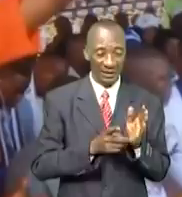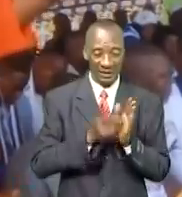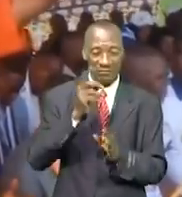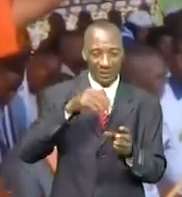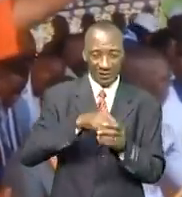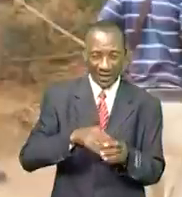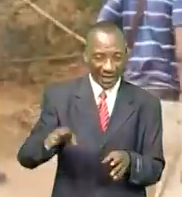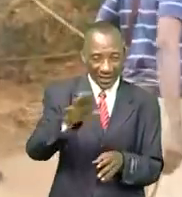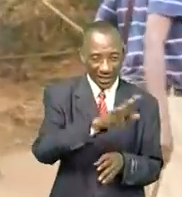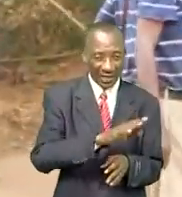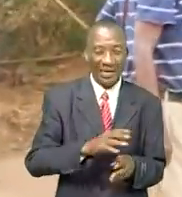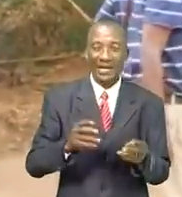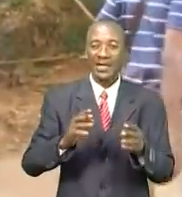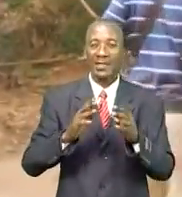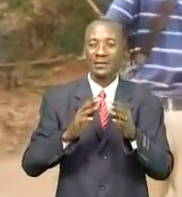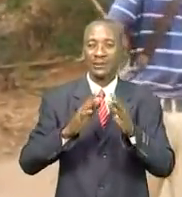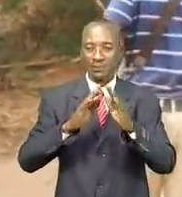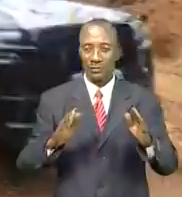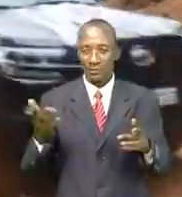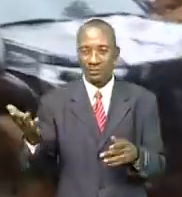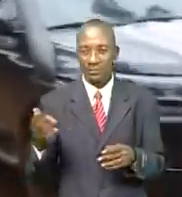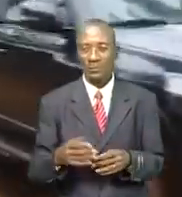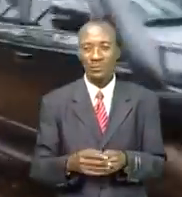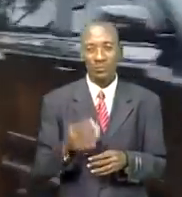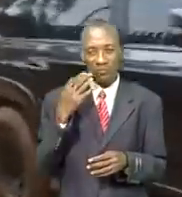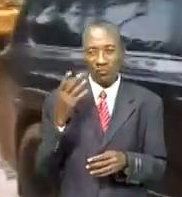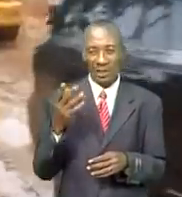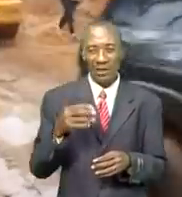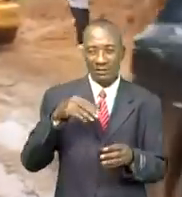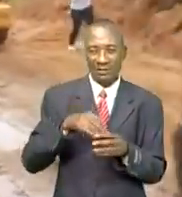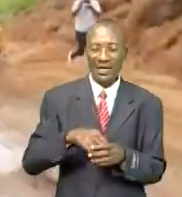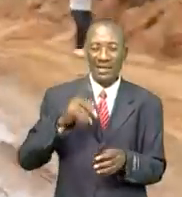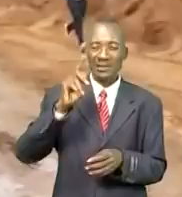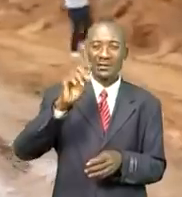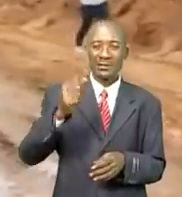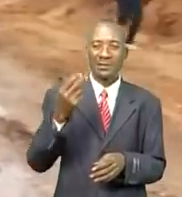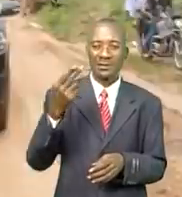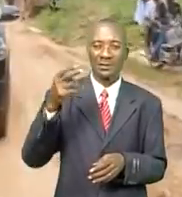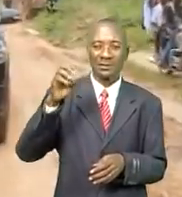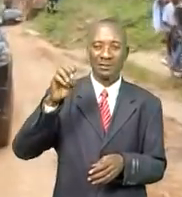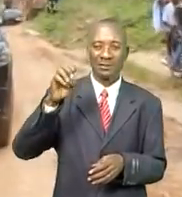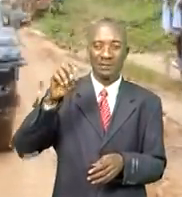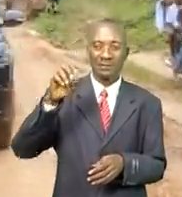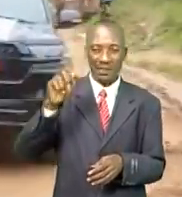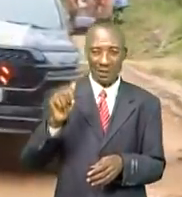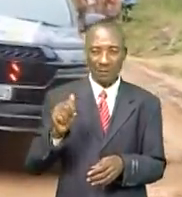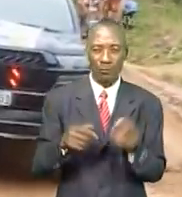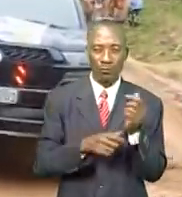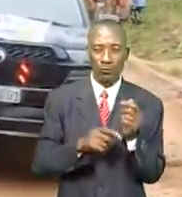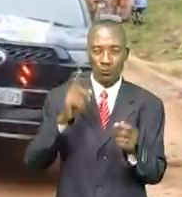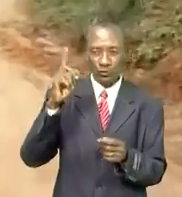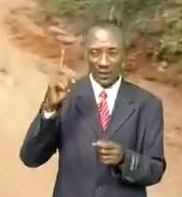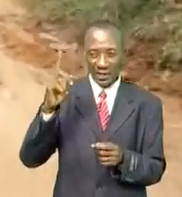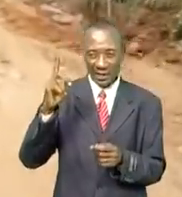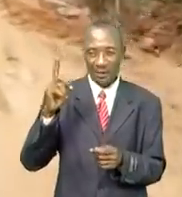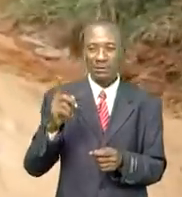Tchela, où un compatriote né Congo, ressortissant de ce territoire, a effectivement retenu cette leçon de prise en charge.